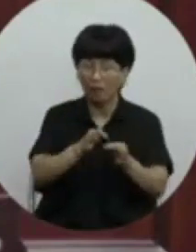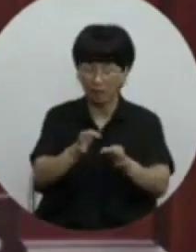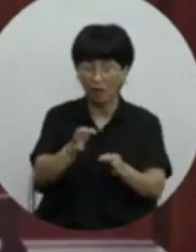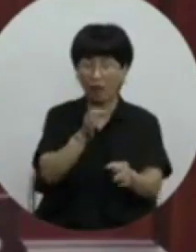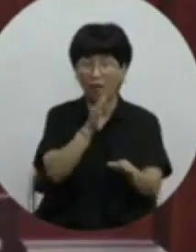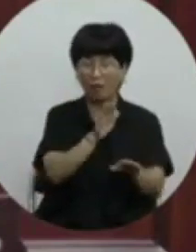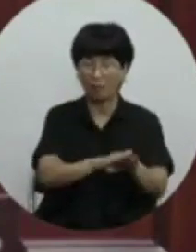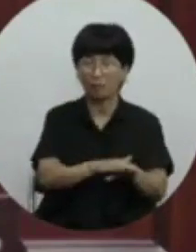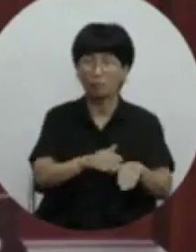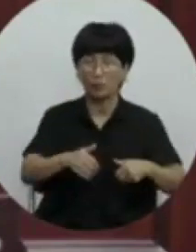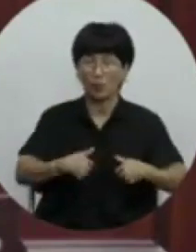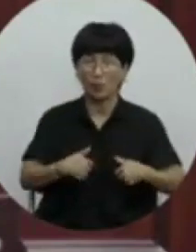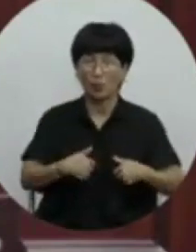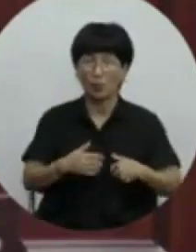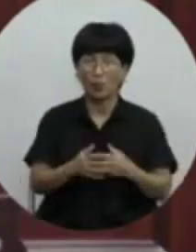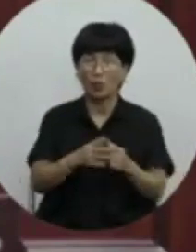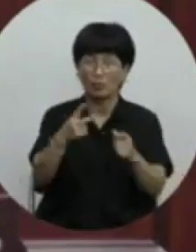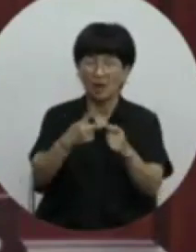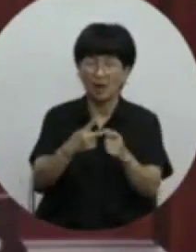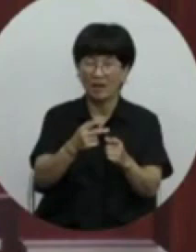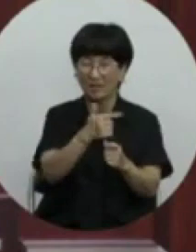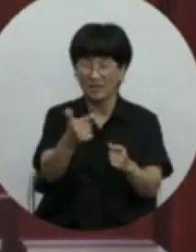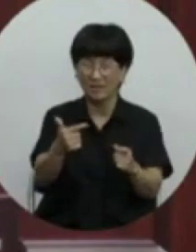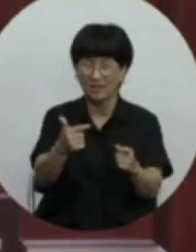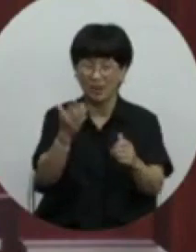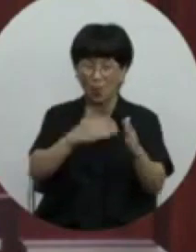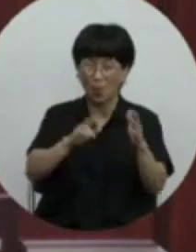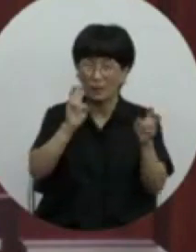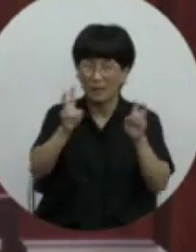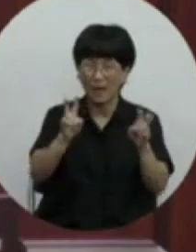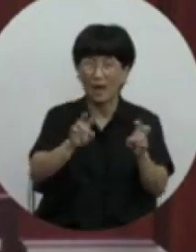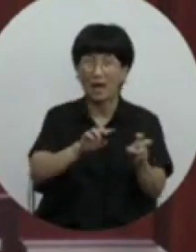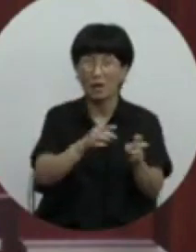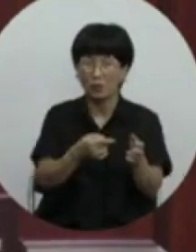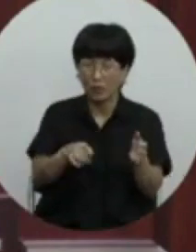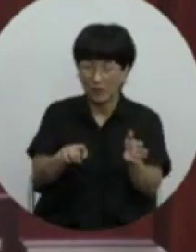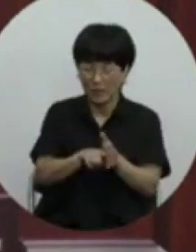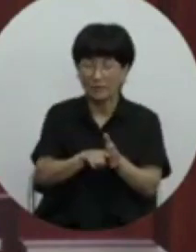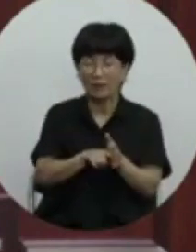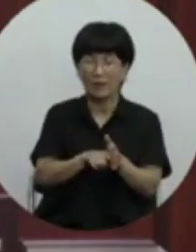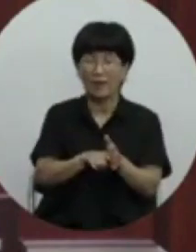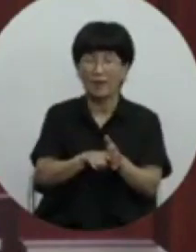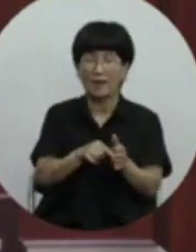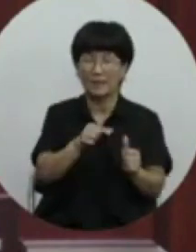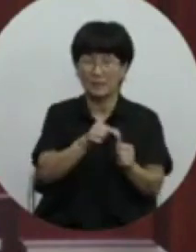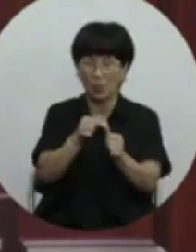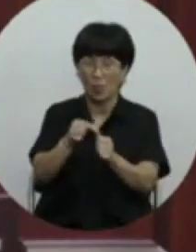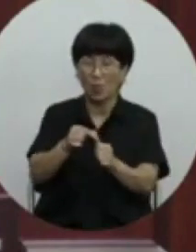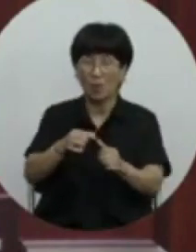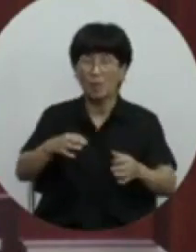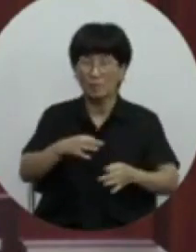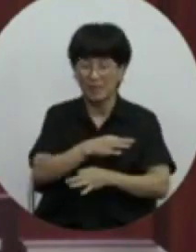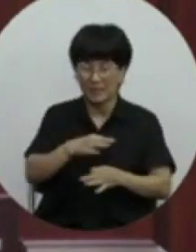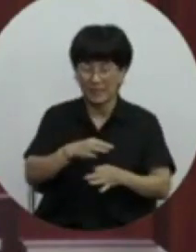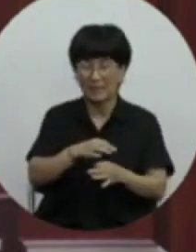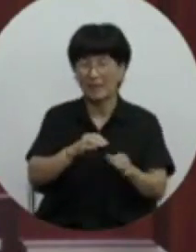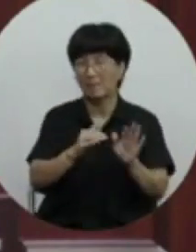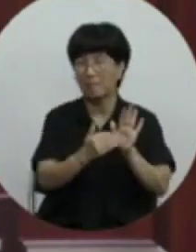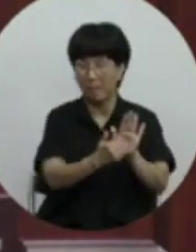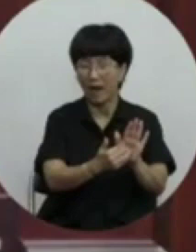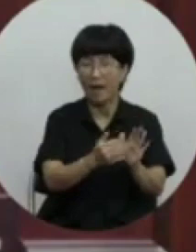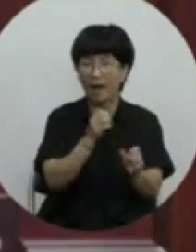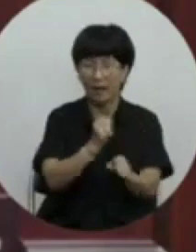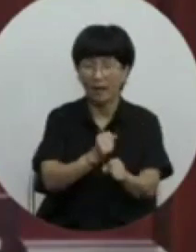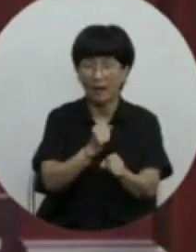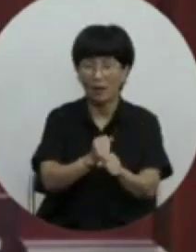둘째, 거대해진 공사에 입성하기 위한 치열한 인사 로비나 채용비를 차단하고 자금관리 투자 조정 등 투명 경영